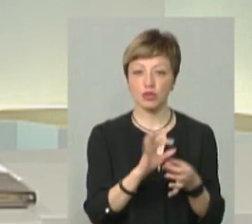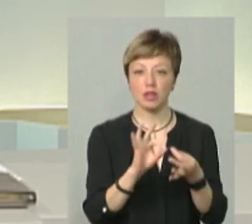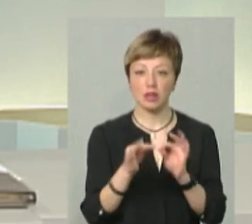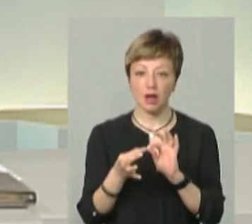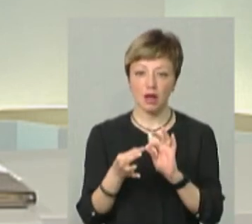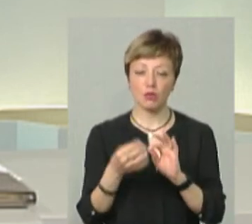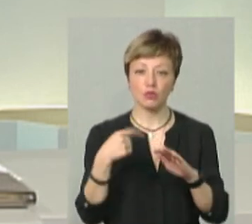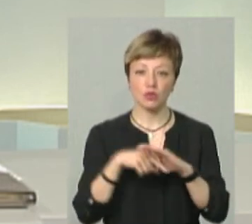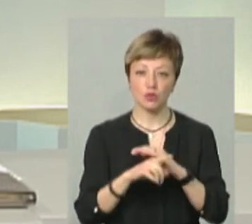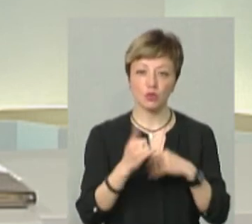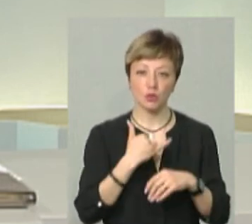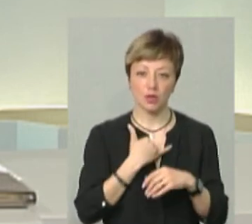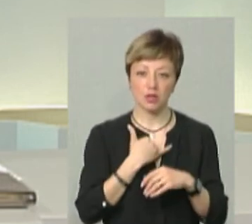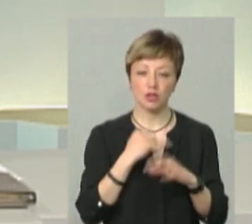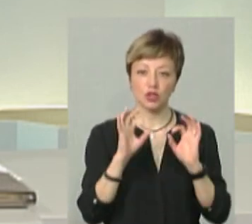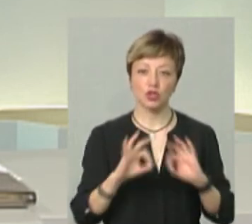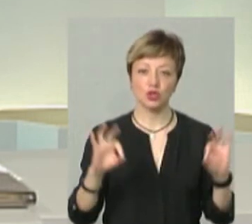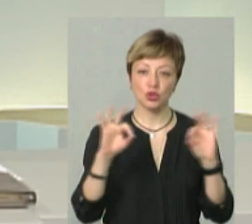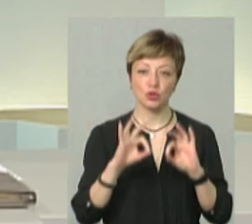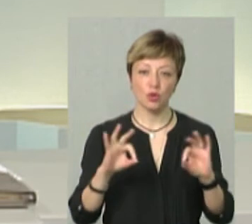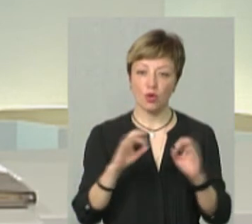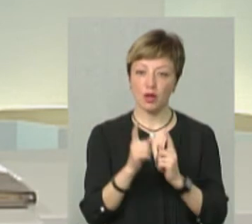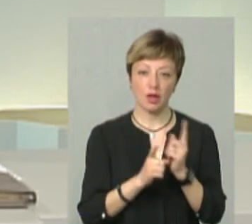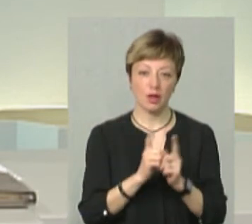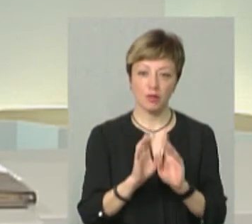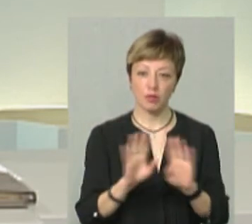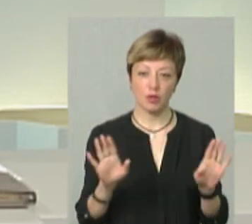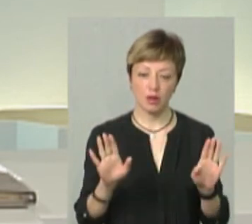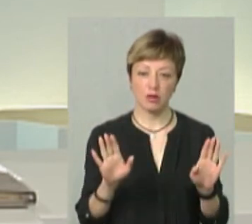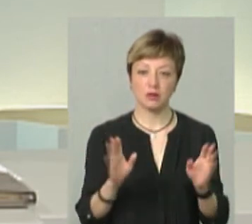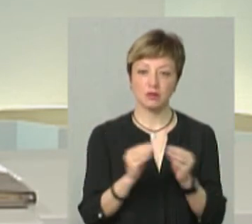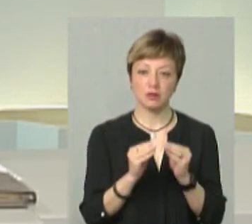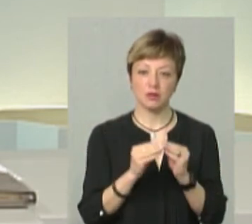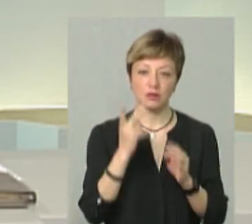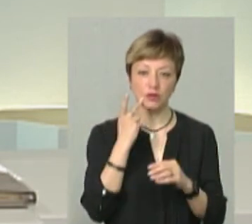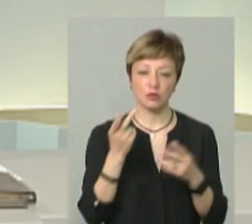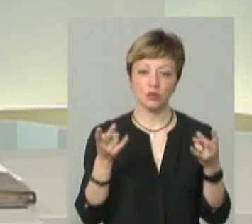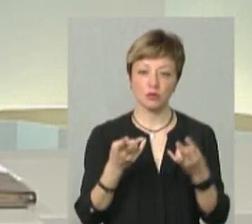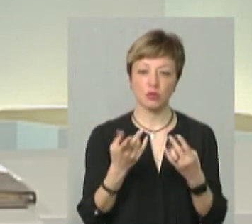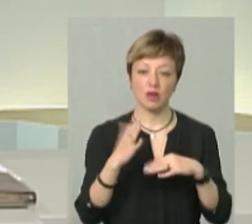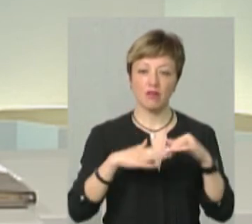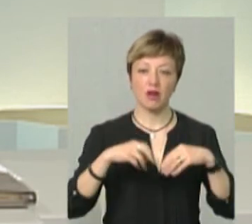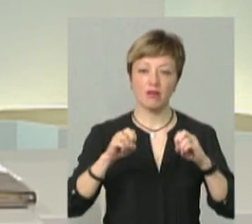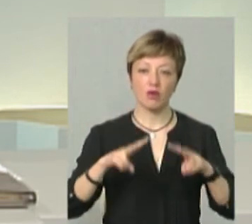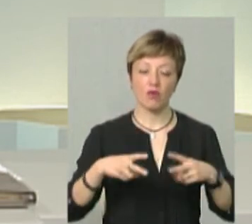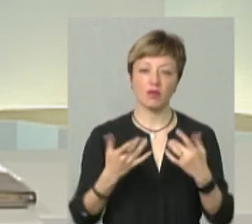то, по суті, в нас нічого не помінялося. Роботодавці, як завжди, потребують